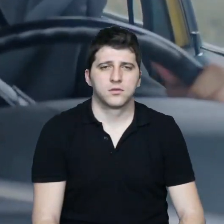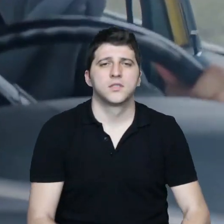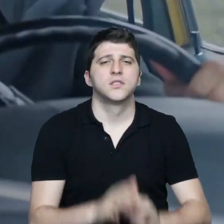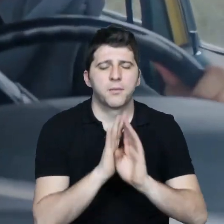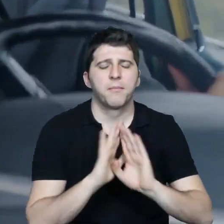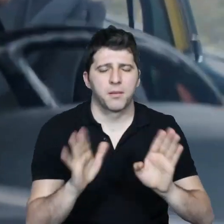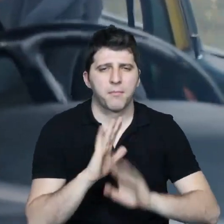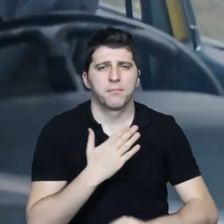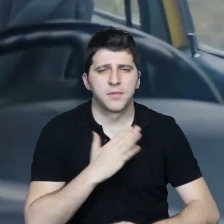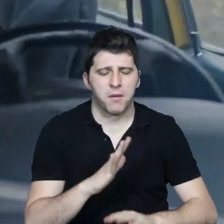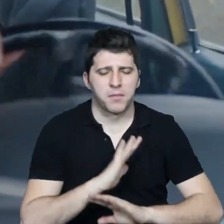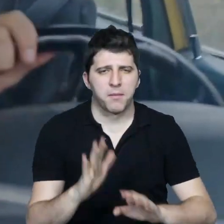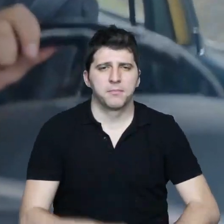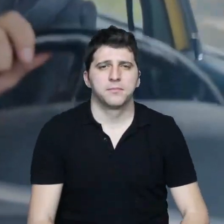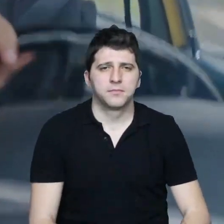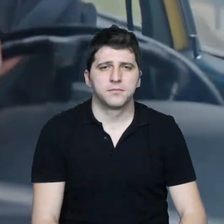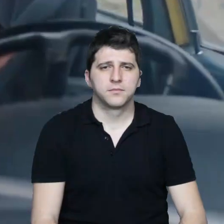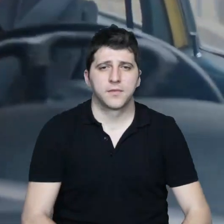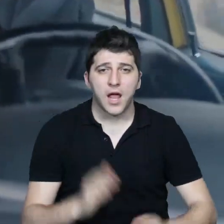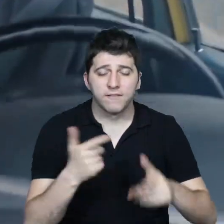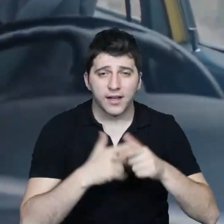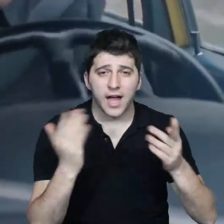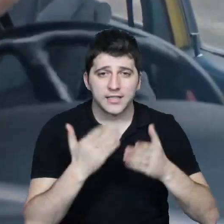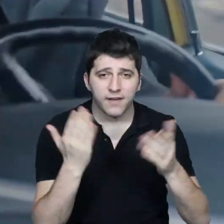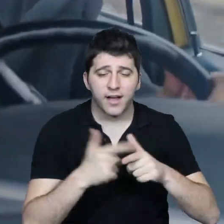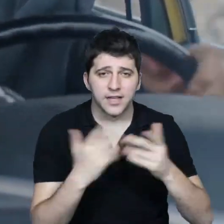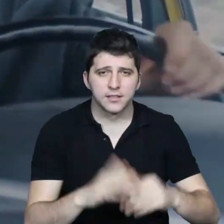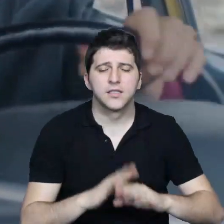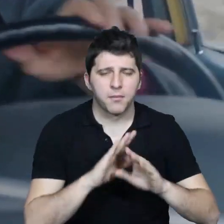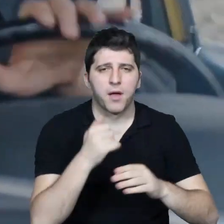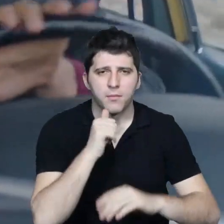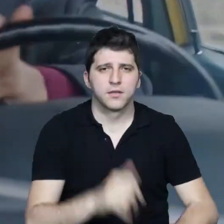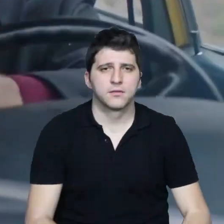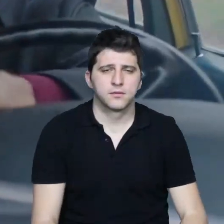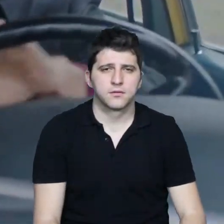Tamam koçum, tamam aslanım. Hadi Fatih, hadi Fatih. Tamam abi.